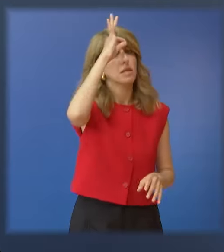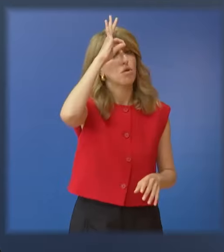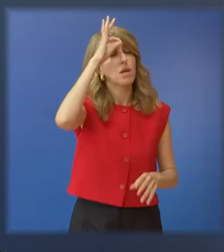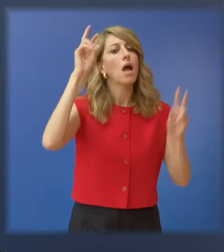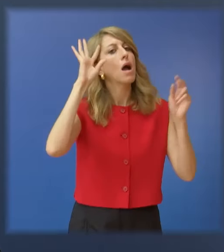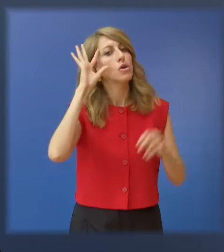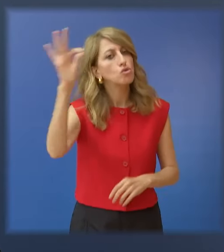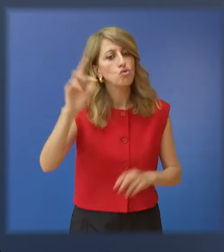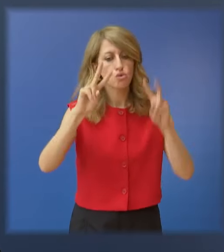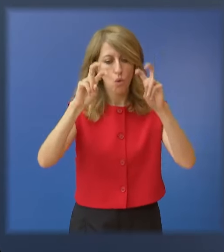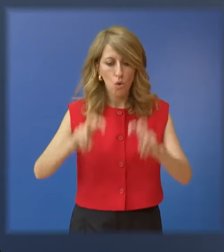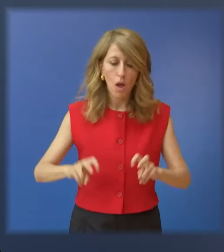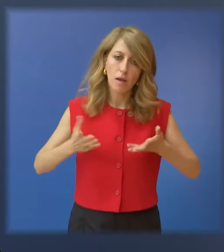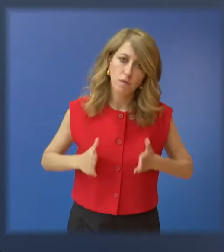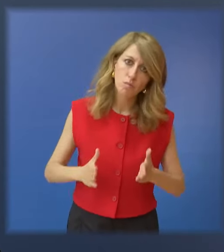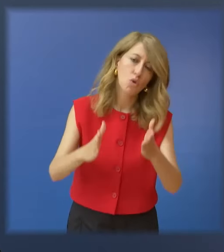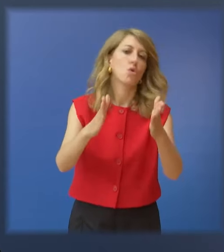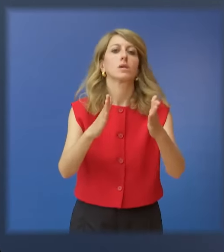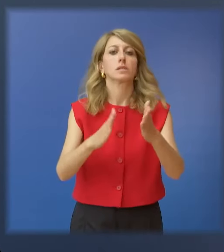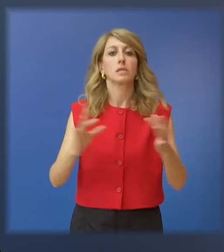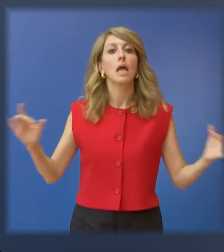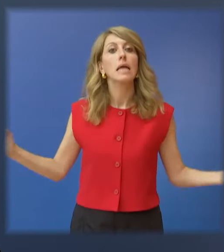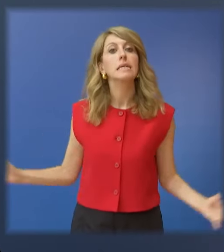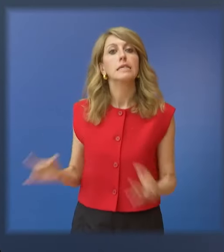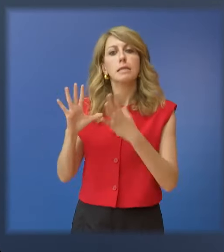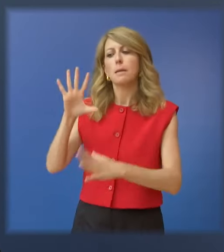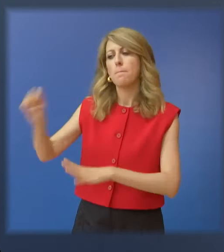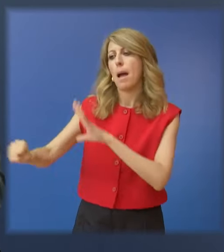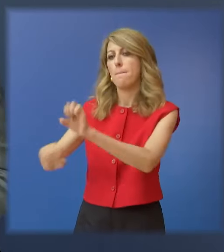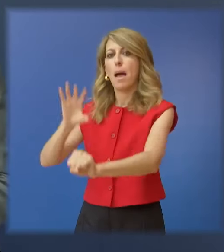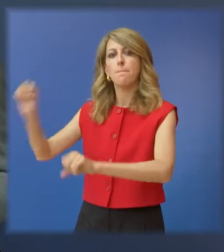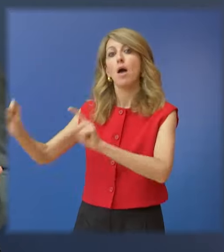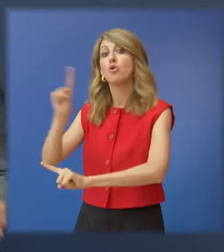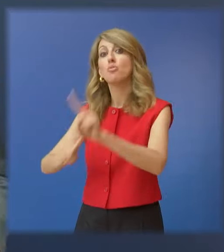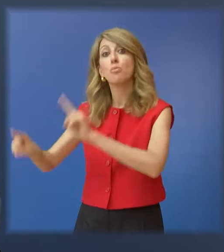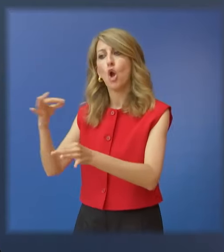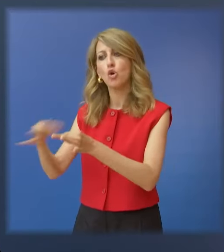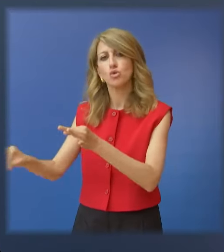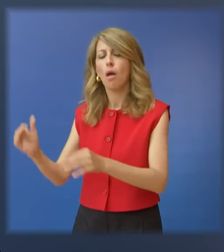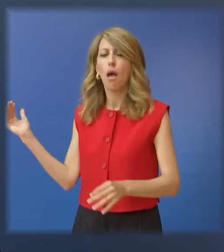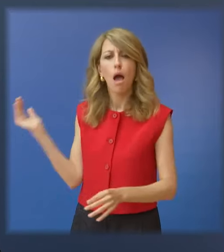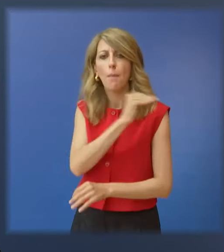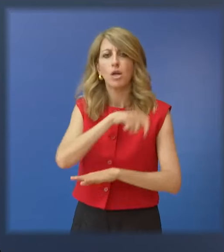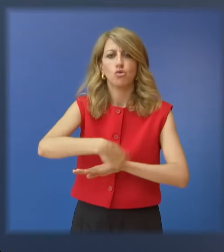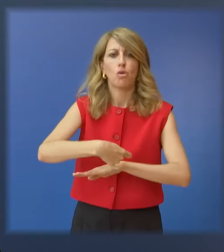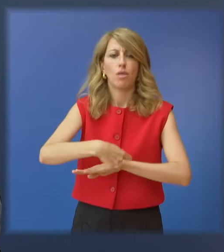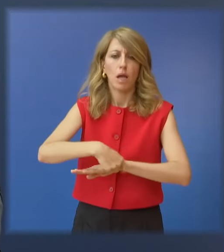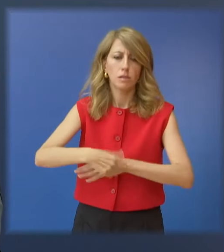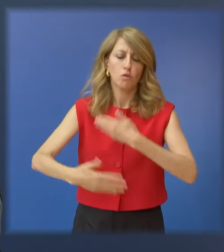και προσωποποίηση ταυτοποίηση του φερόμενου ως δράστη η δικαιοσύνη προχωρά τα περαιτέρω